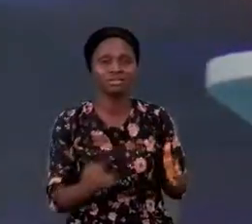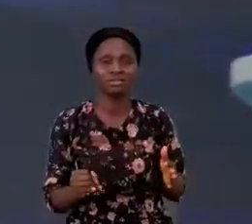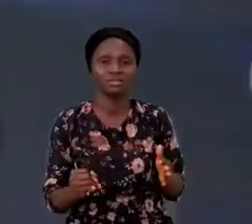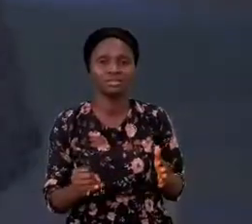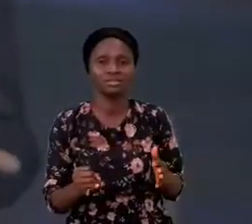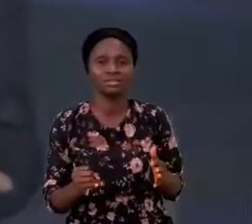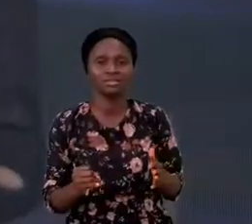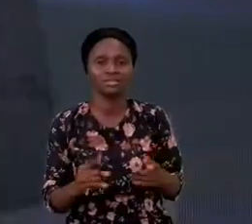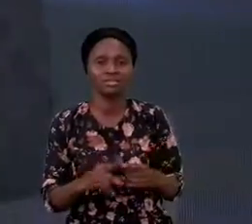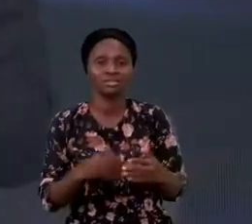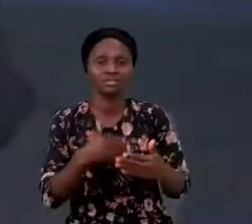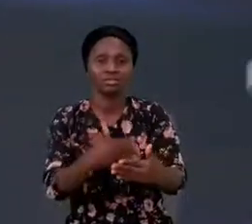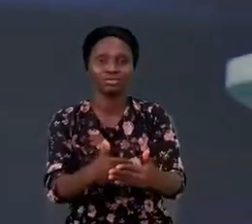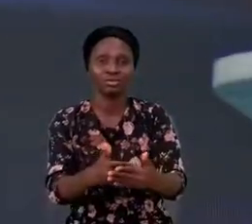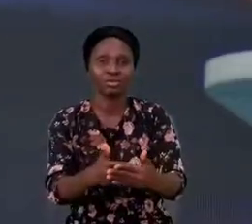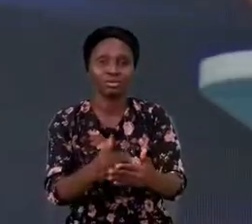énergisés.